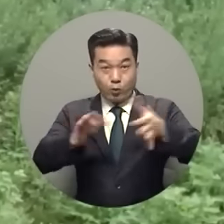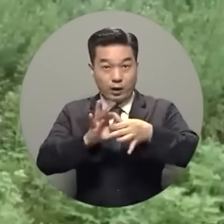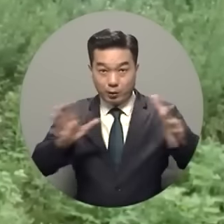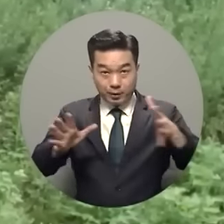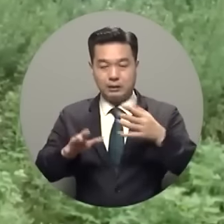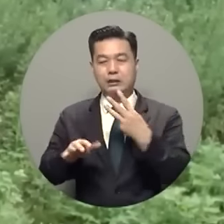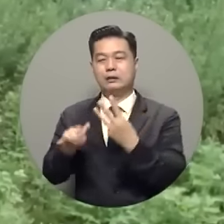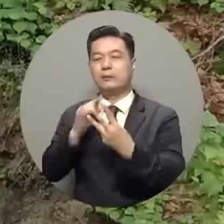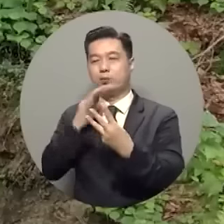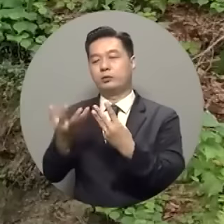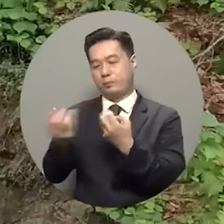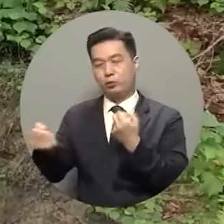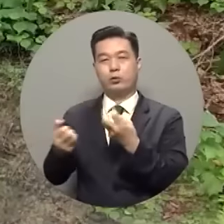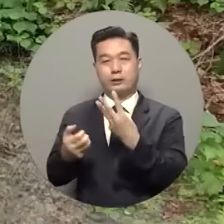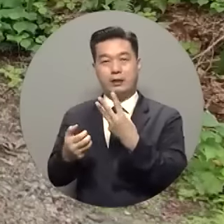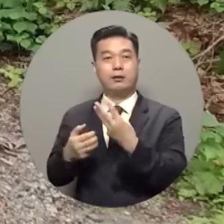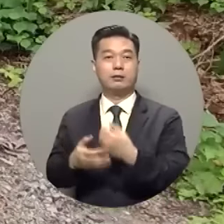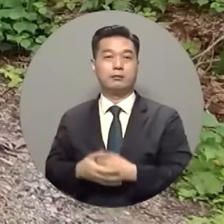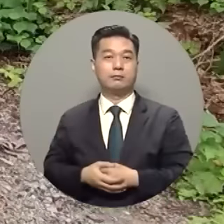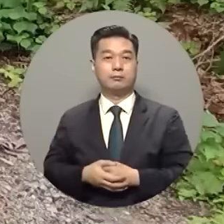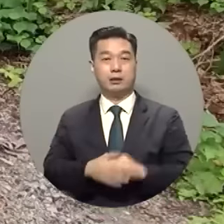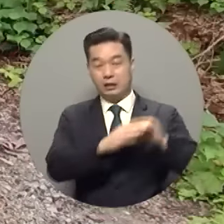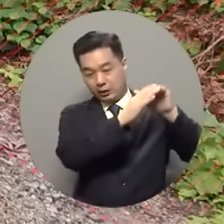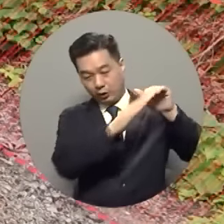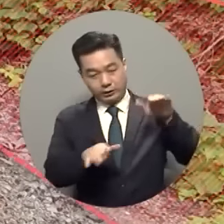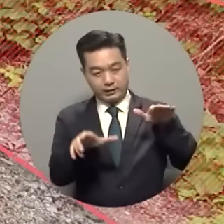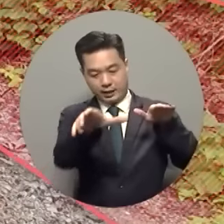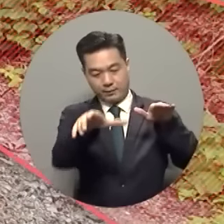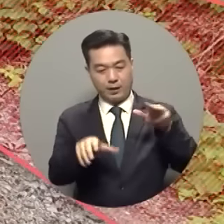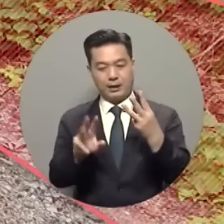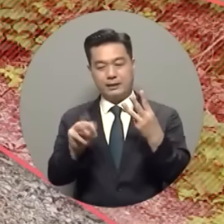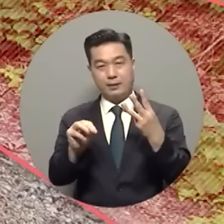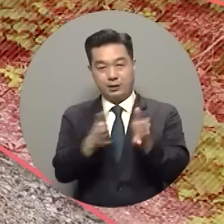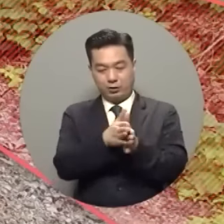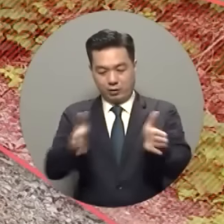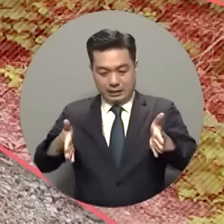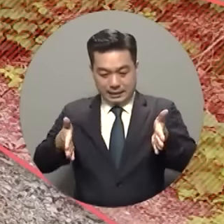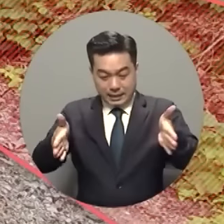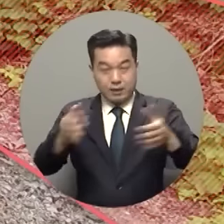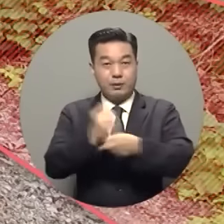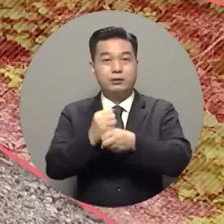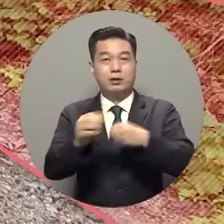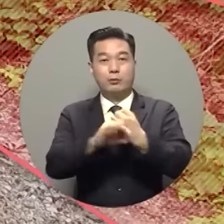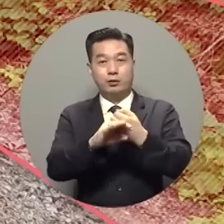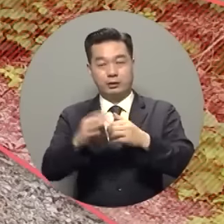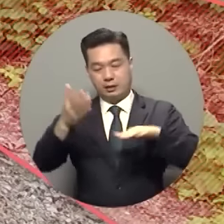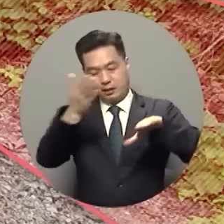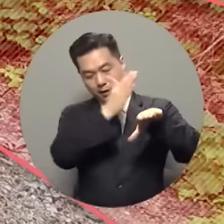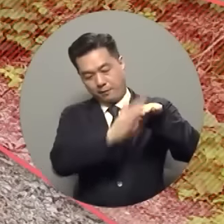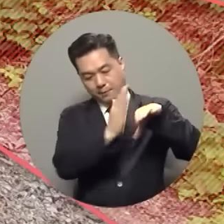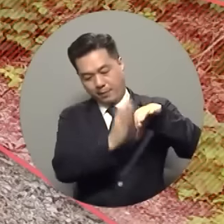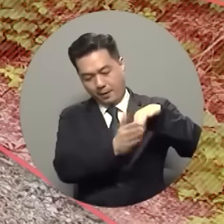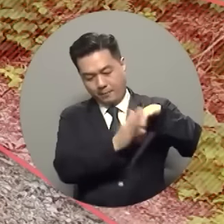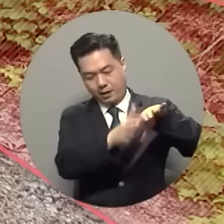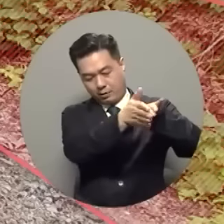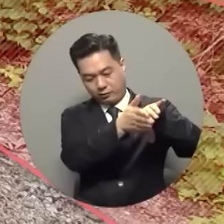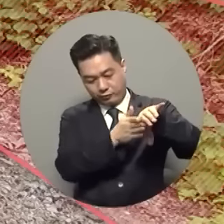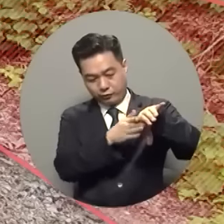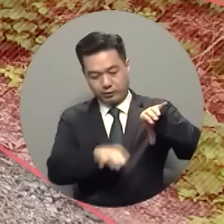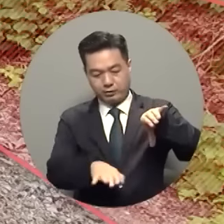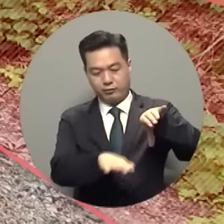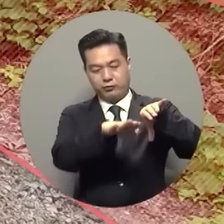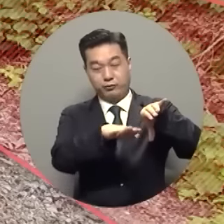불과했습니다 산속 경사지에 폭 3M 임도를 내려면 산을 깎는 절도를 해야 하고 바깥쪽은 흙을 쌓는